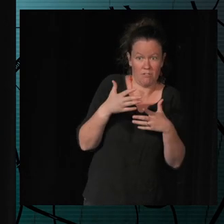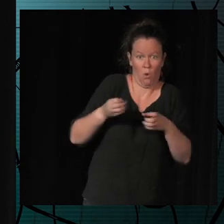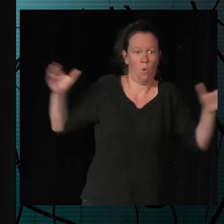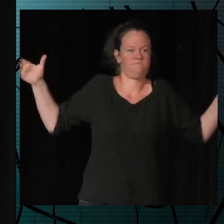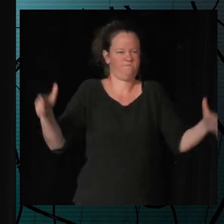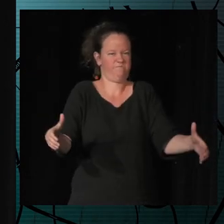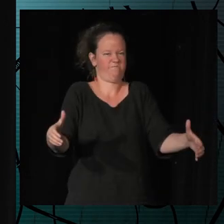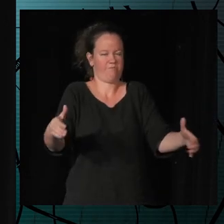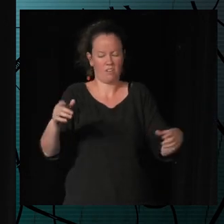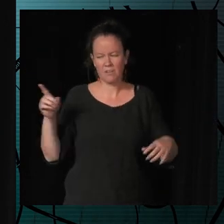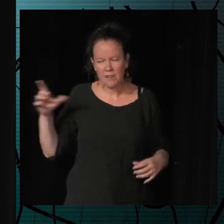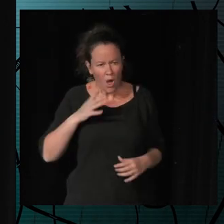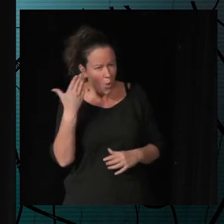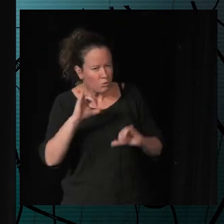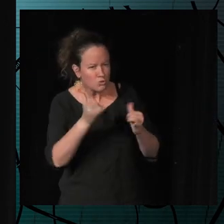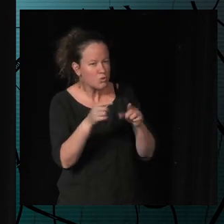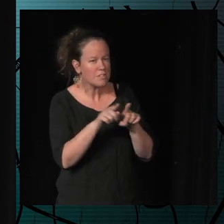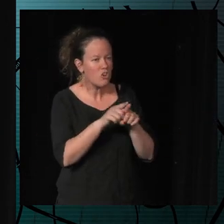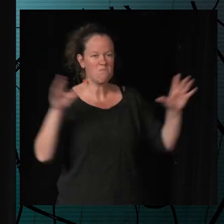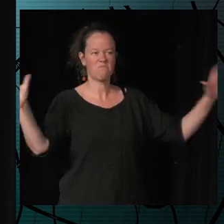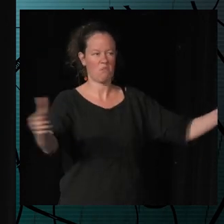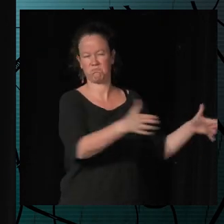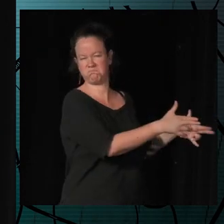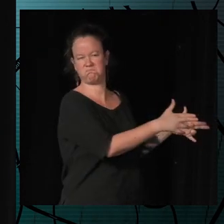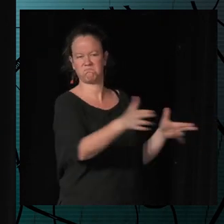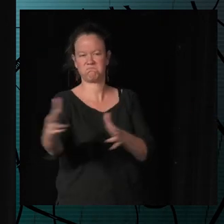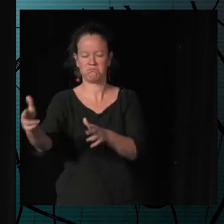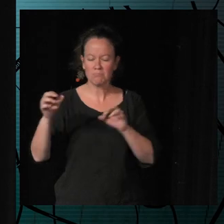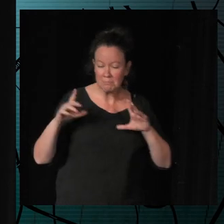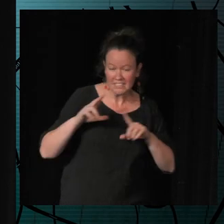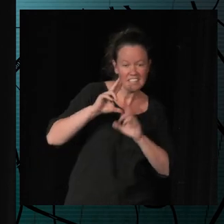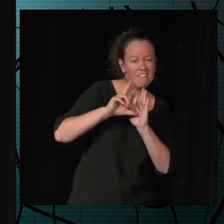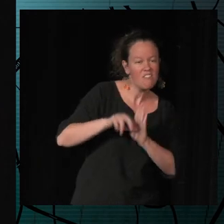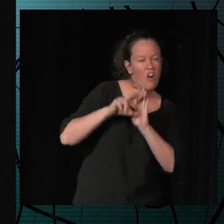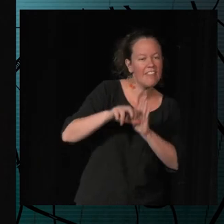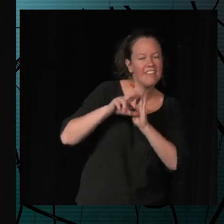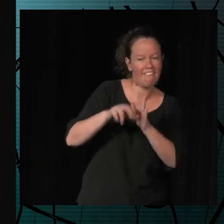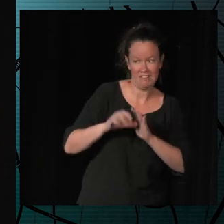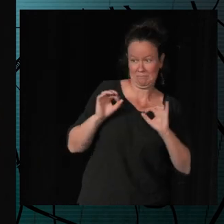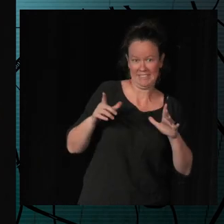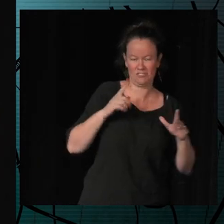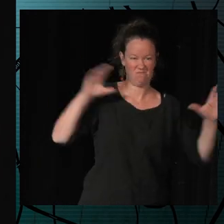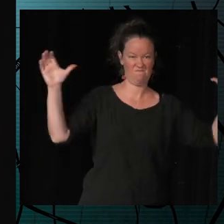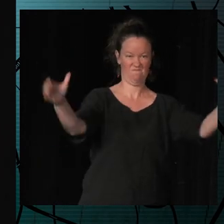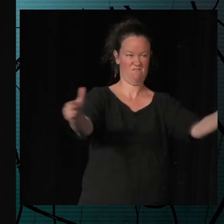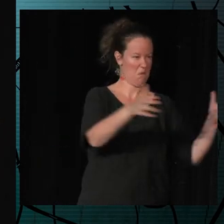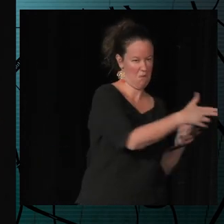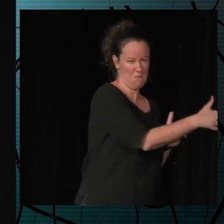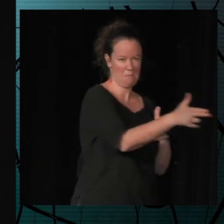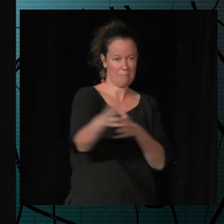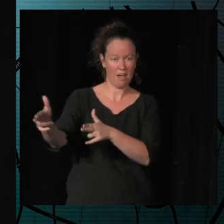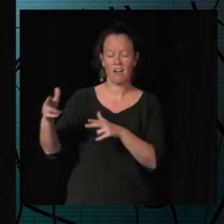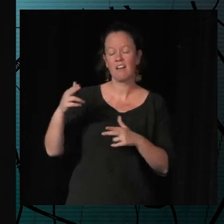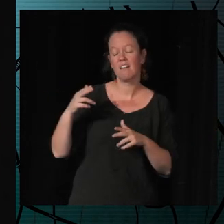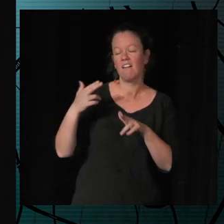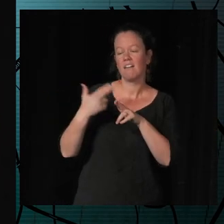sortes de défouloir en fait c'est presque un objet de tu parare fa forine Dead Rising Dead Rising c'est de la masse qui peut nous nous avaler on peut être avalé